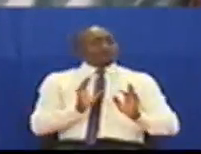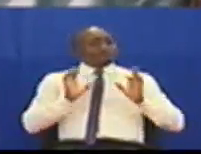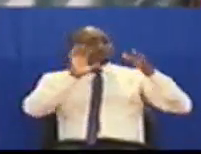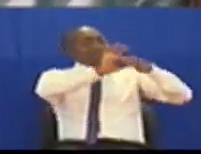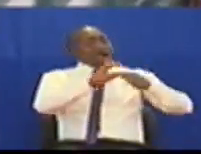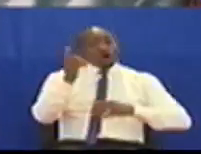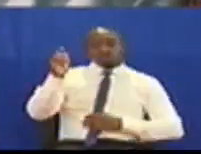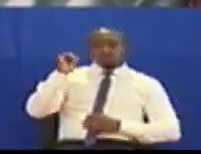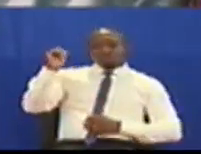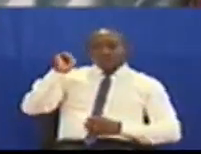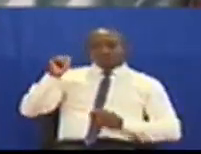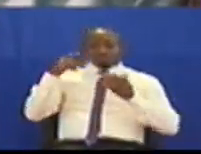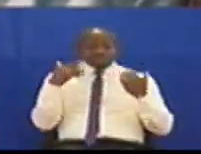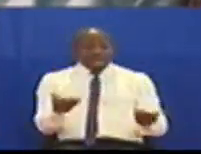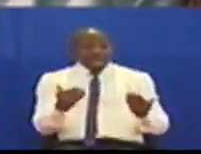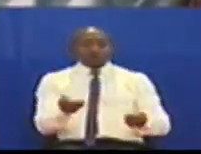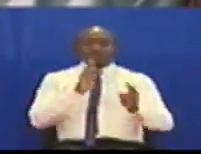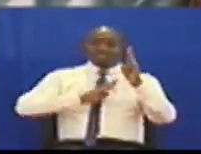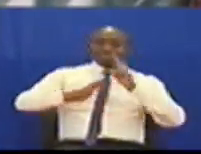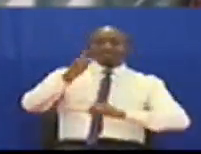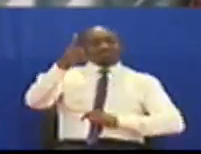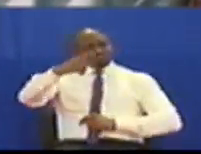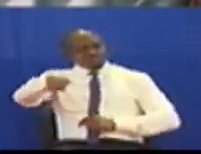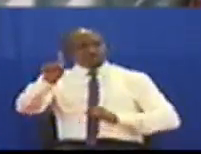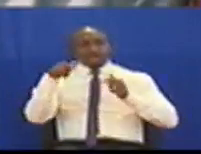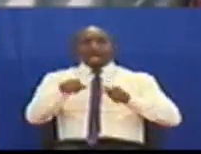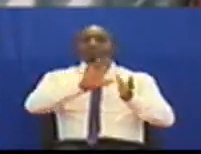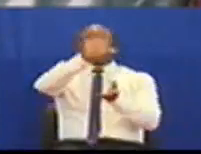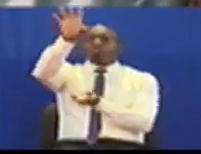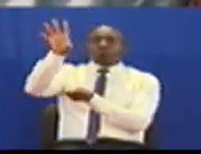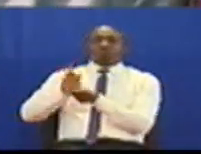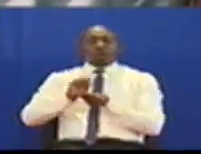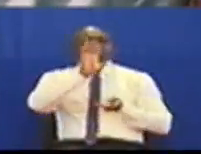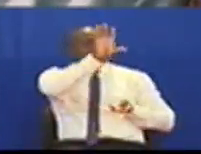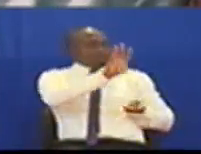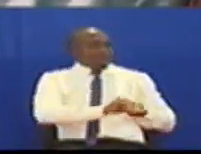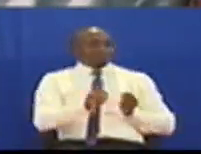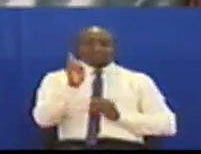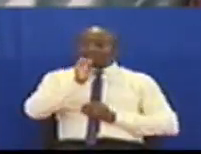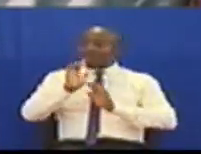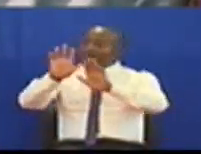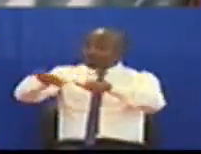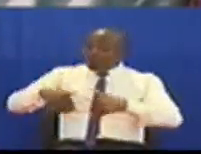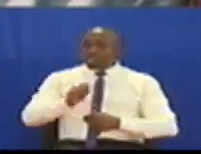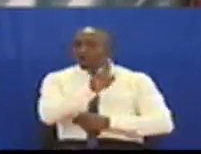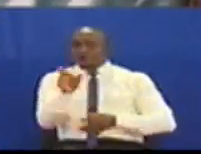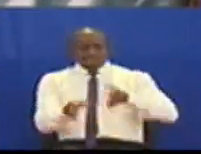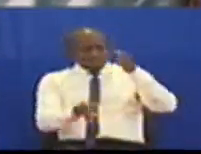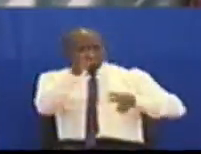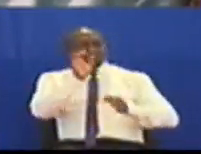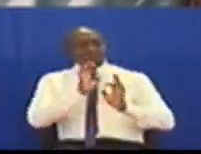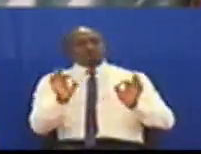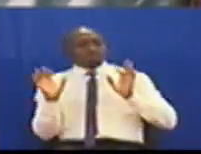huko. Hapa tunajadili sawa, lakini hapa ni kwa ujumla, lakini kila mbunge ambaye ana hoja mahususi alishaenda